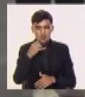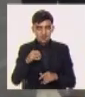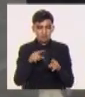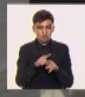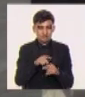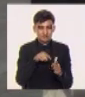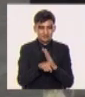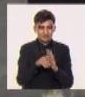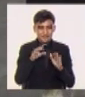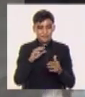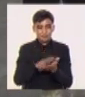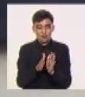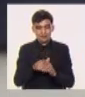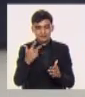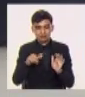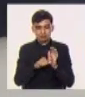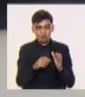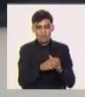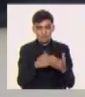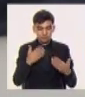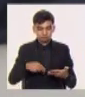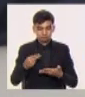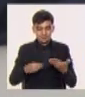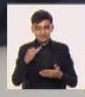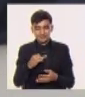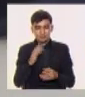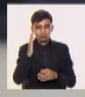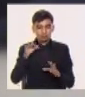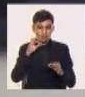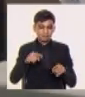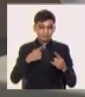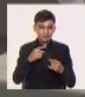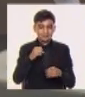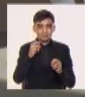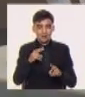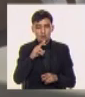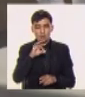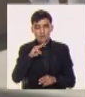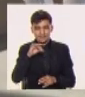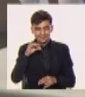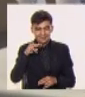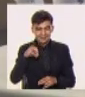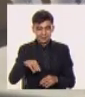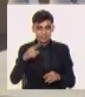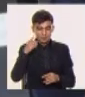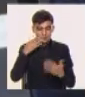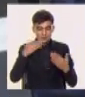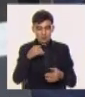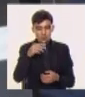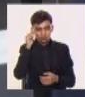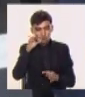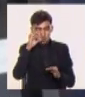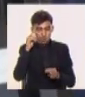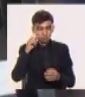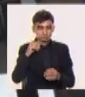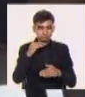компаниямен меморандумға отырды. Оған қоса жоқта қамқоршылық кеңес пен индустриялық комитет құрылған. Енді бұл серіктес компаниялар оқу орнының стратегиялық